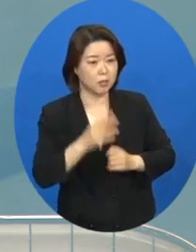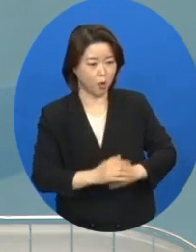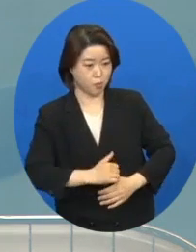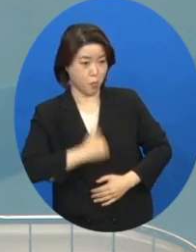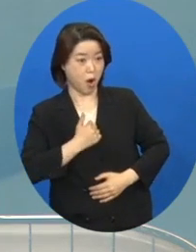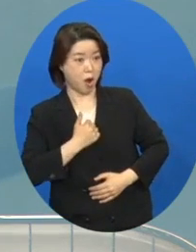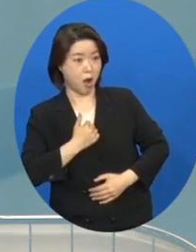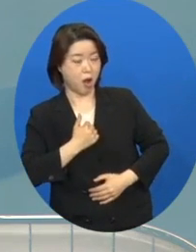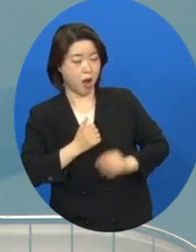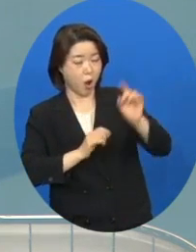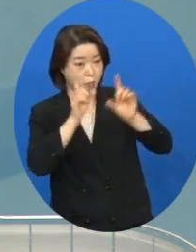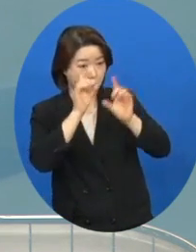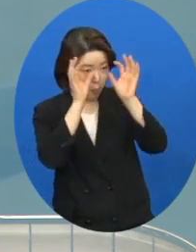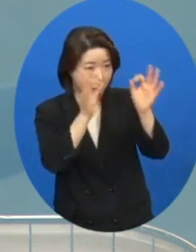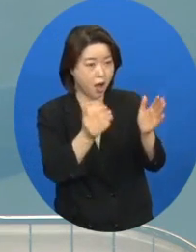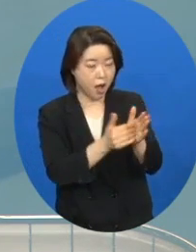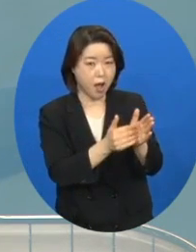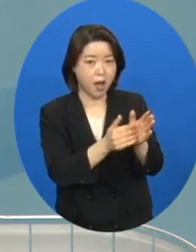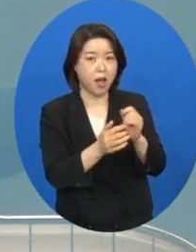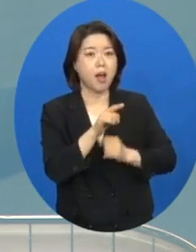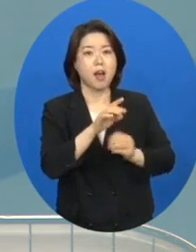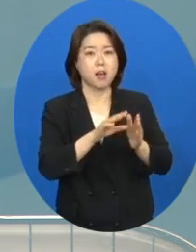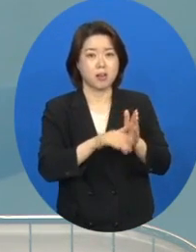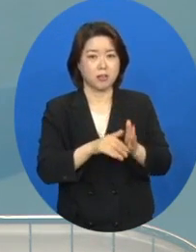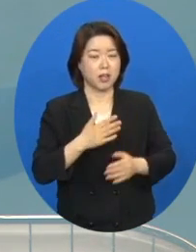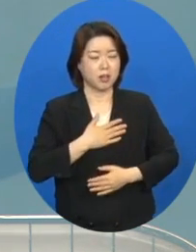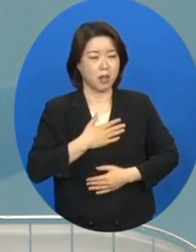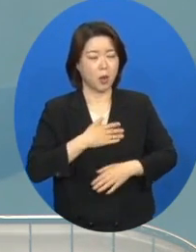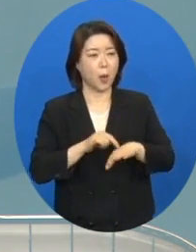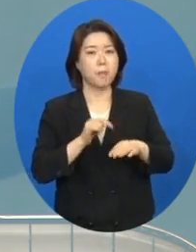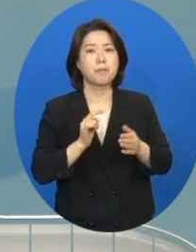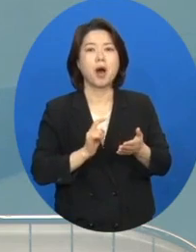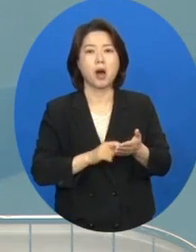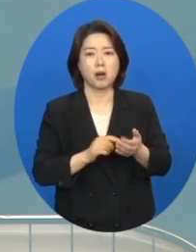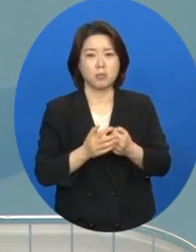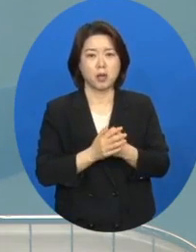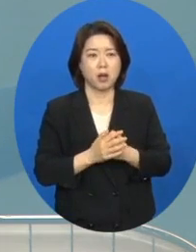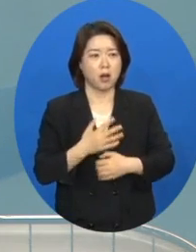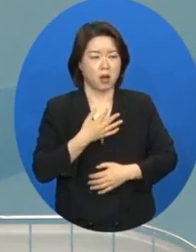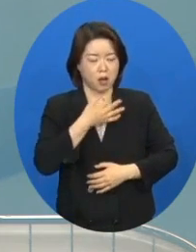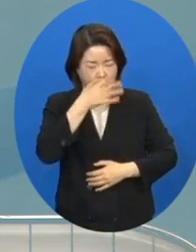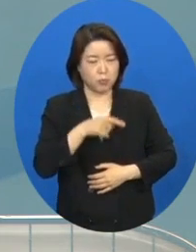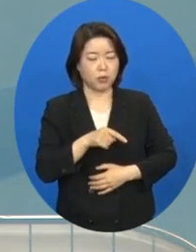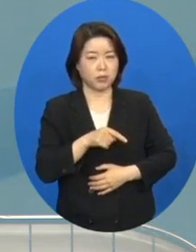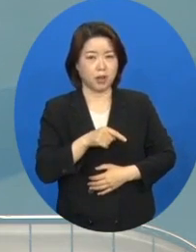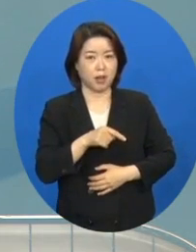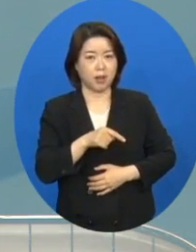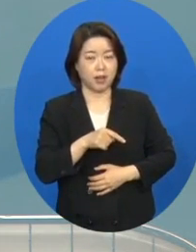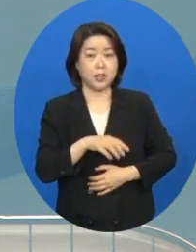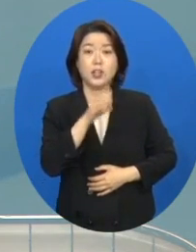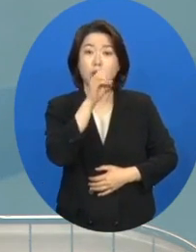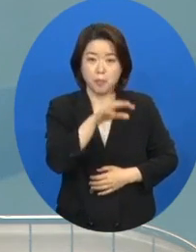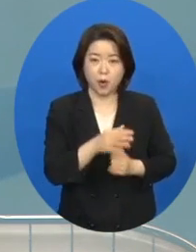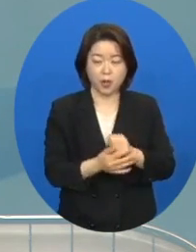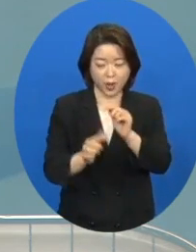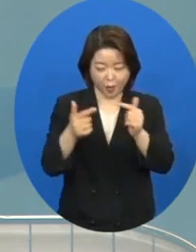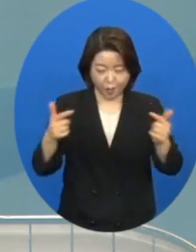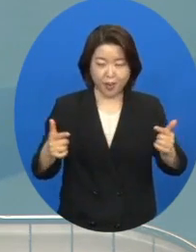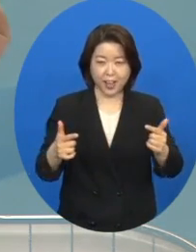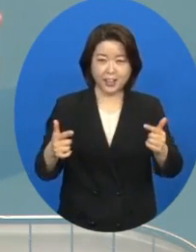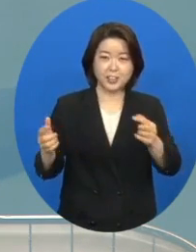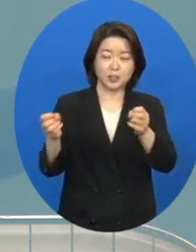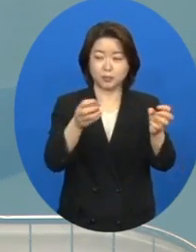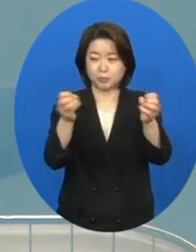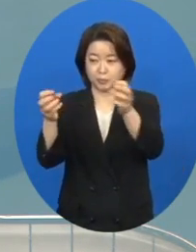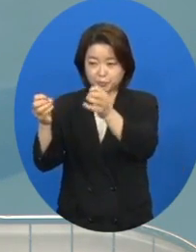벌컥 화를 내는 모습을 보았는데 그때 제 마음이 너무 힘들었다. 이런 이야기들을